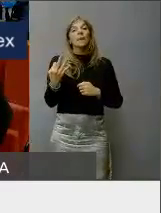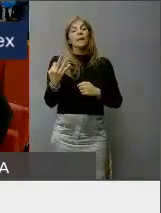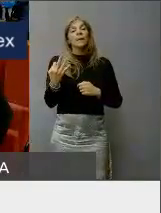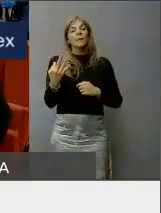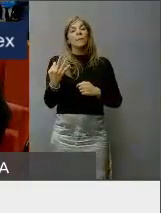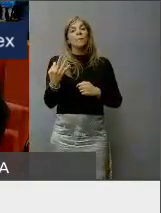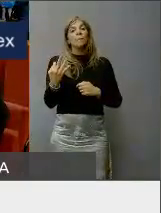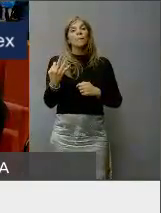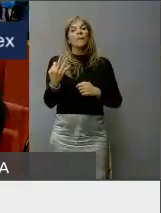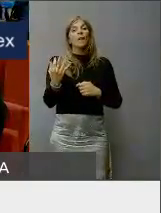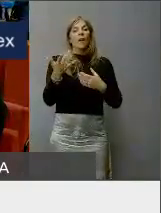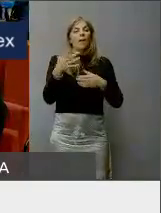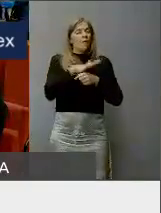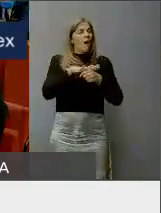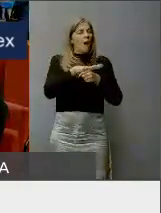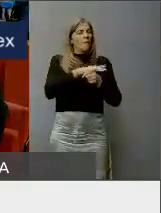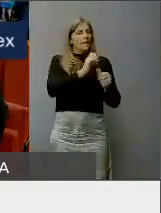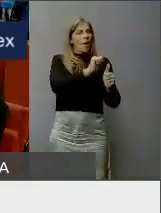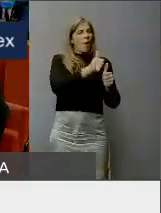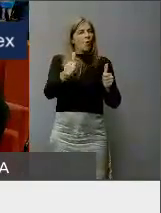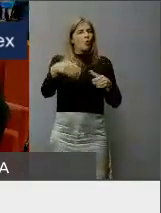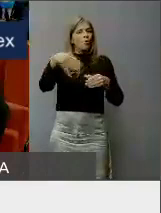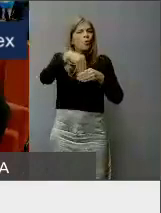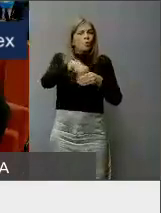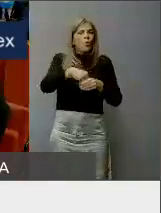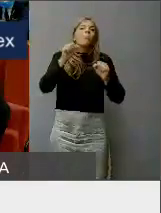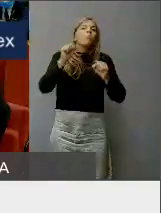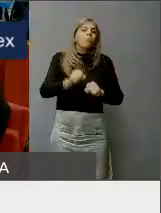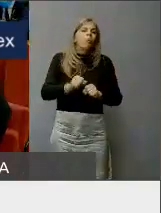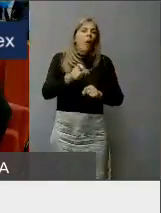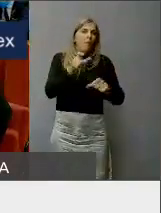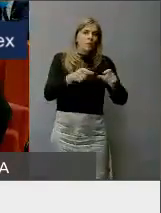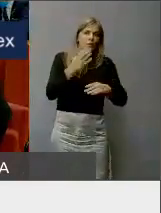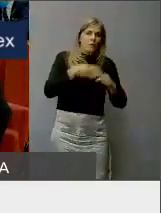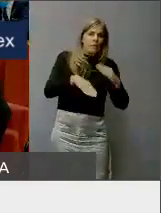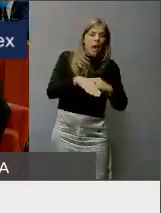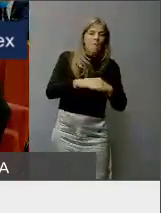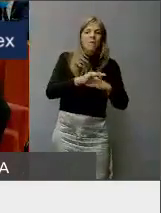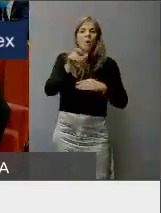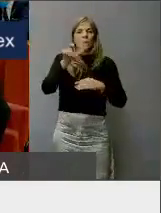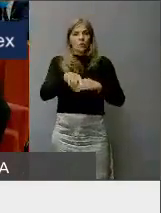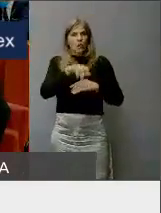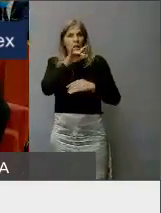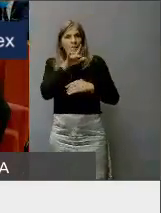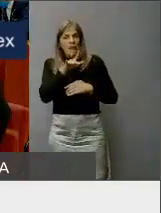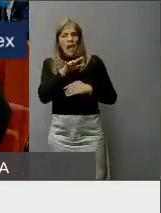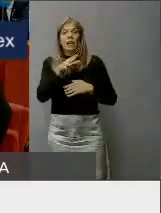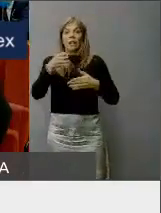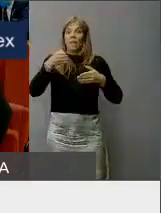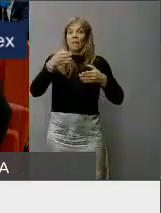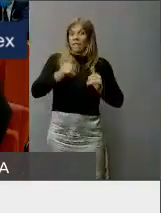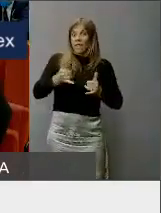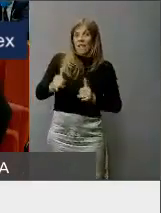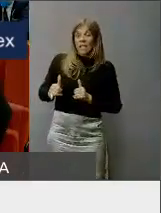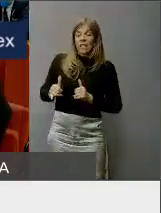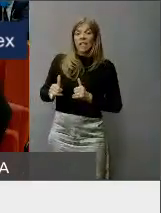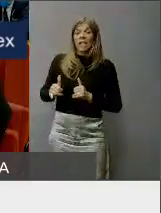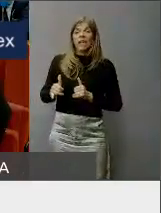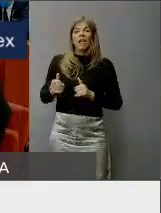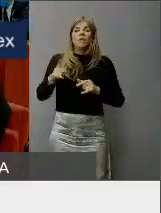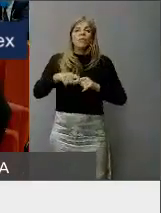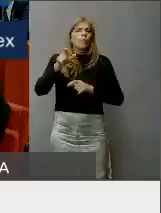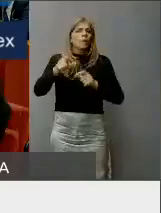contiene dei disabili può contenere degli anziani dei figli e anche dei